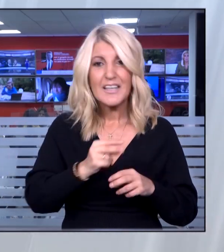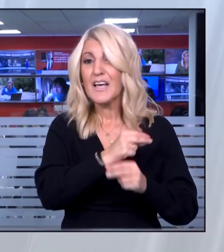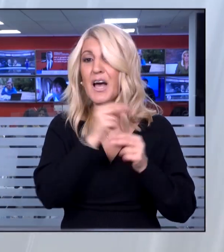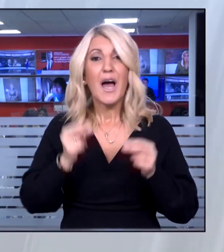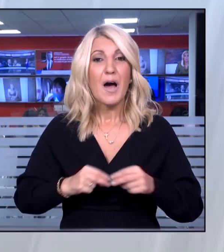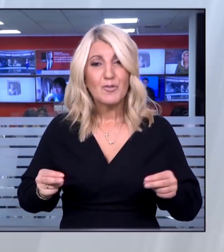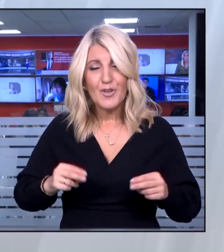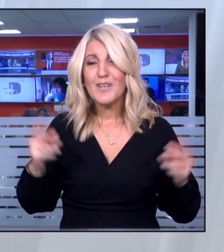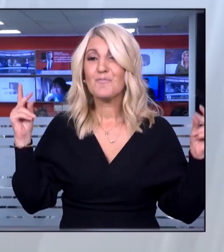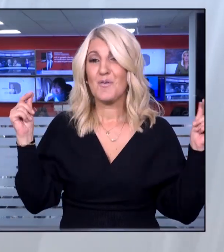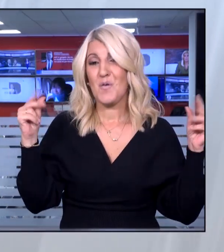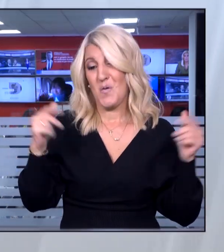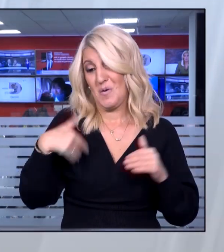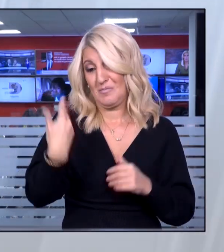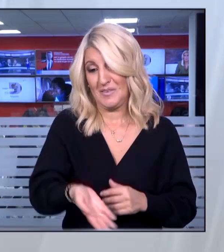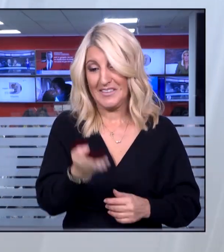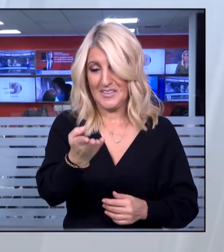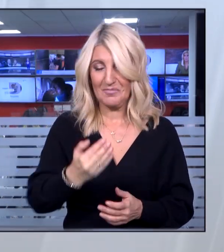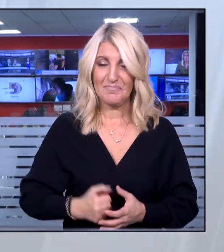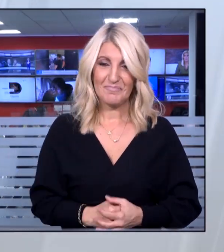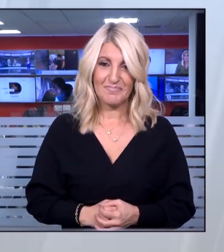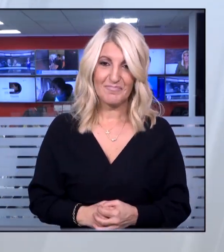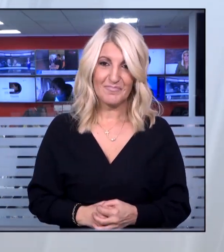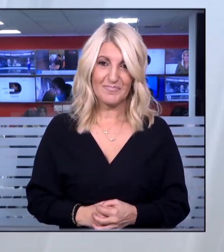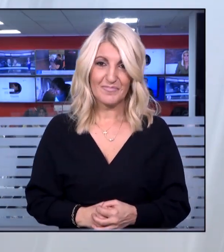τούρτα ξεκίνησε ο χορός.